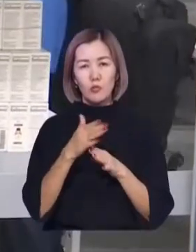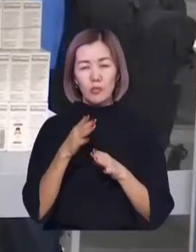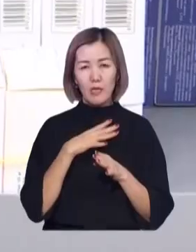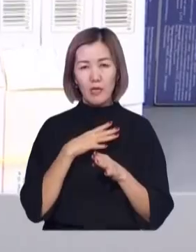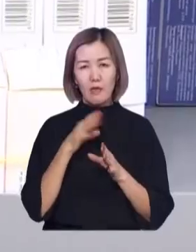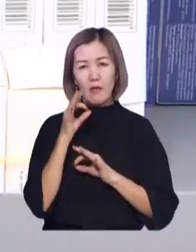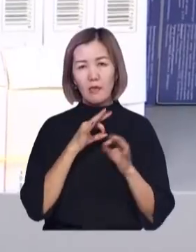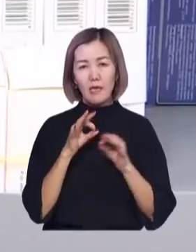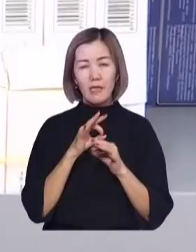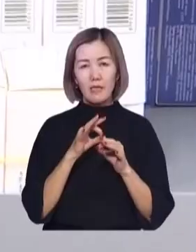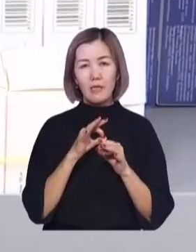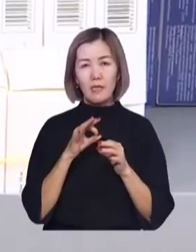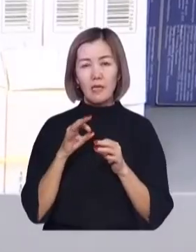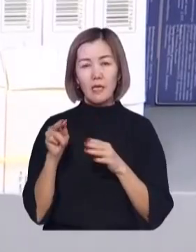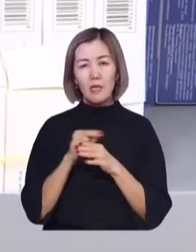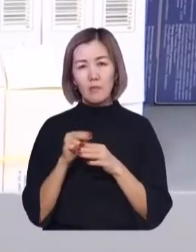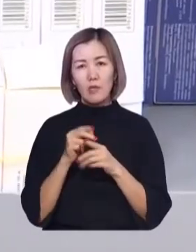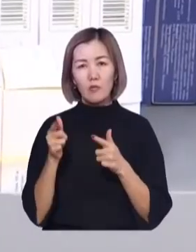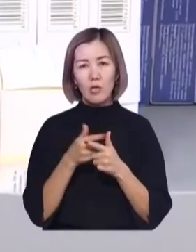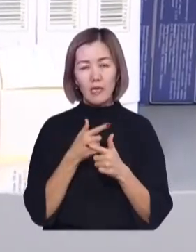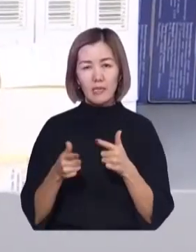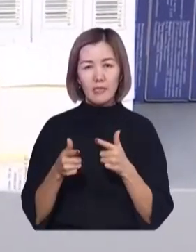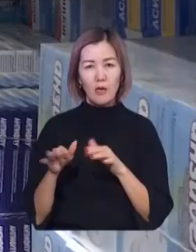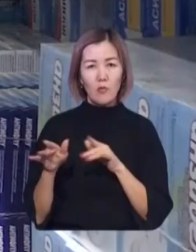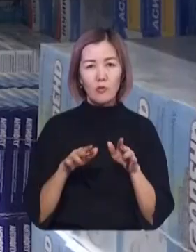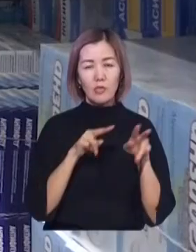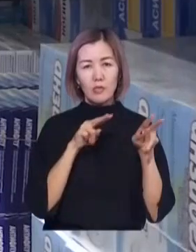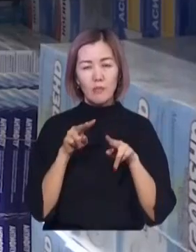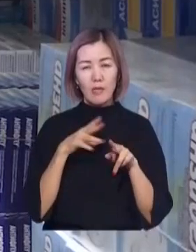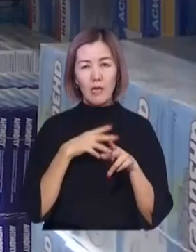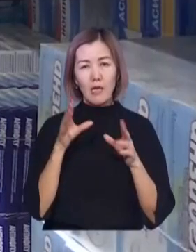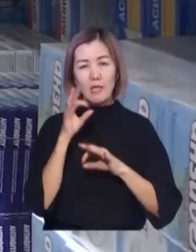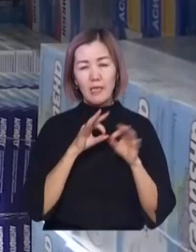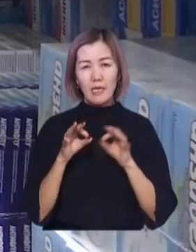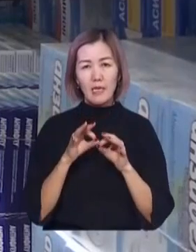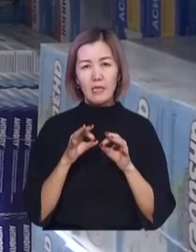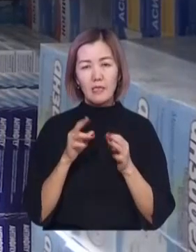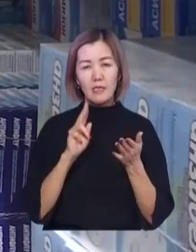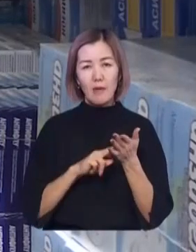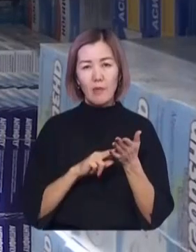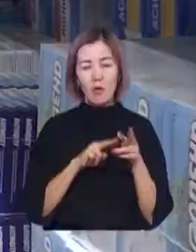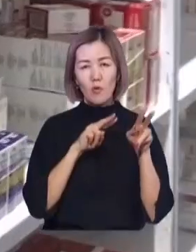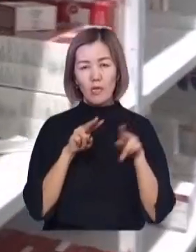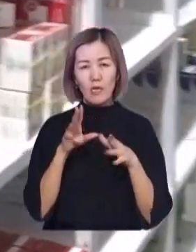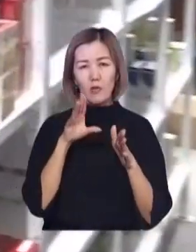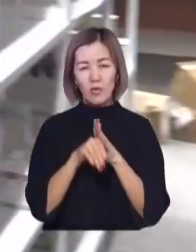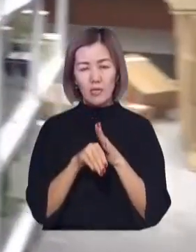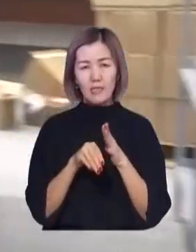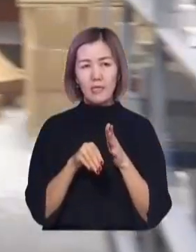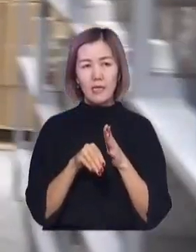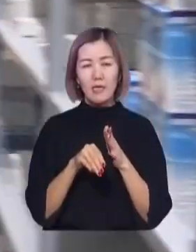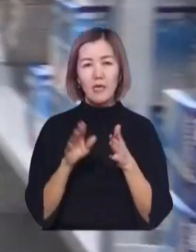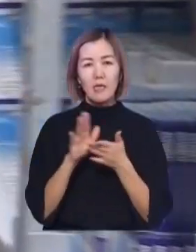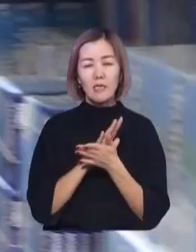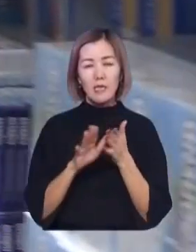дәрі-дәрмектің өндірушіден емделушіге дейінгі қозғалысын тексеріп отыруға мүмкіндік беретін дәрілік заттарды таңбалау мен қадағалау енгізілді. Сонымен қатар